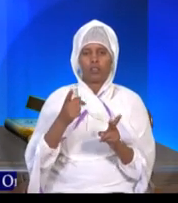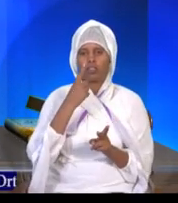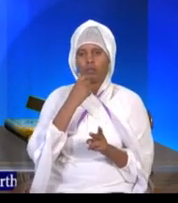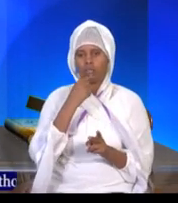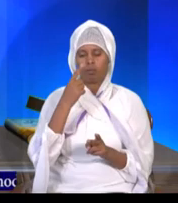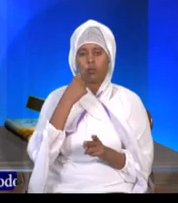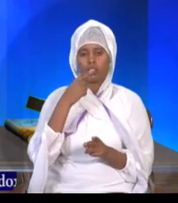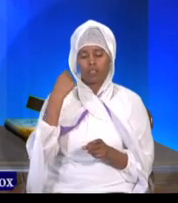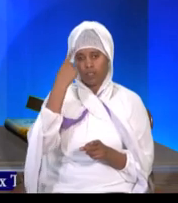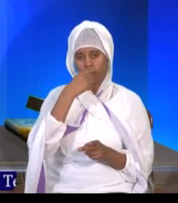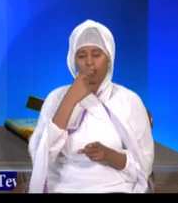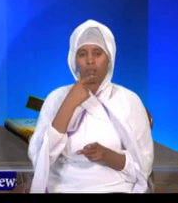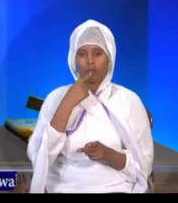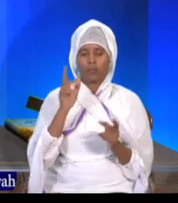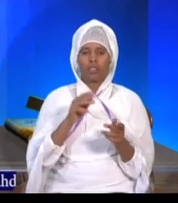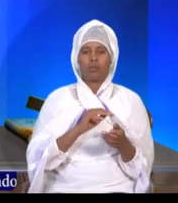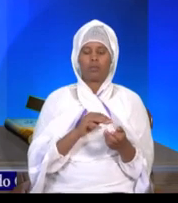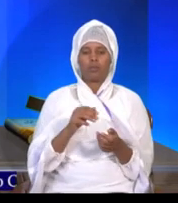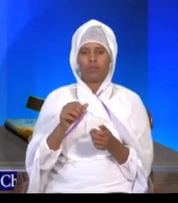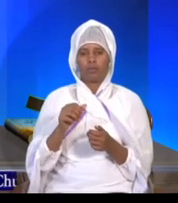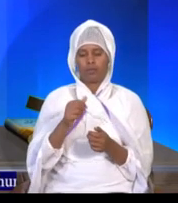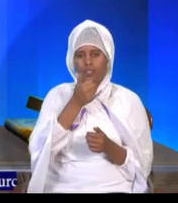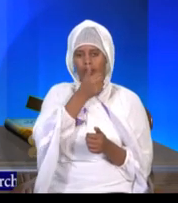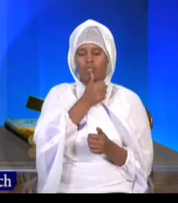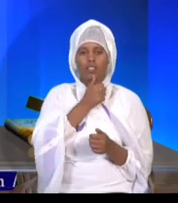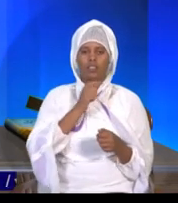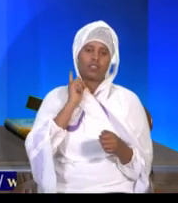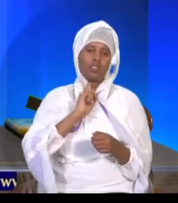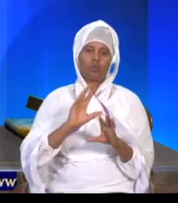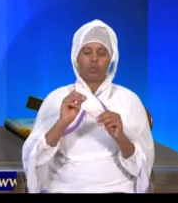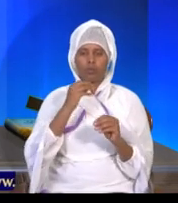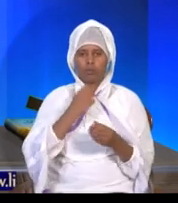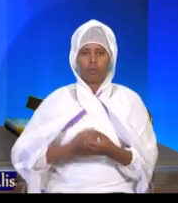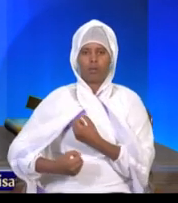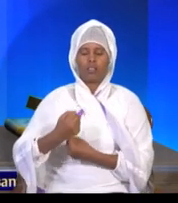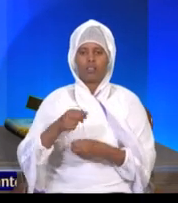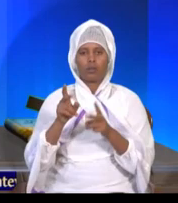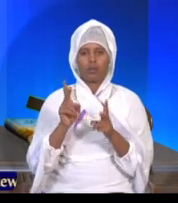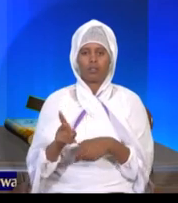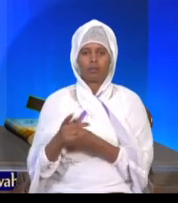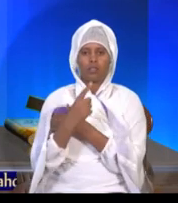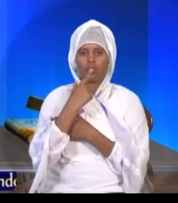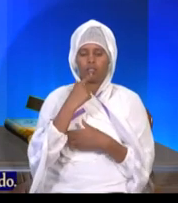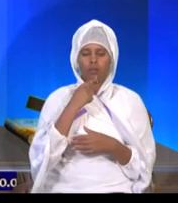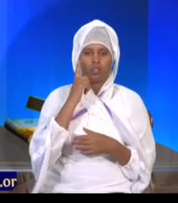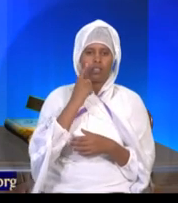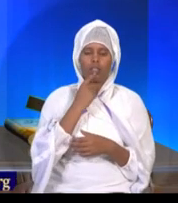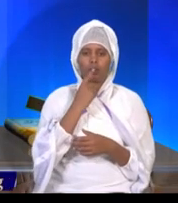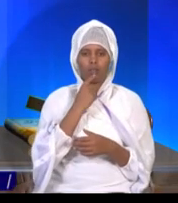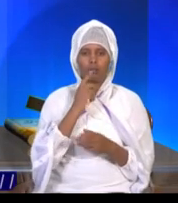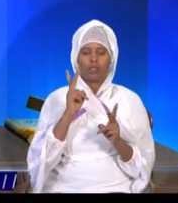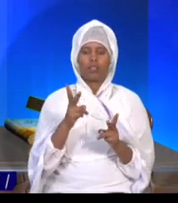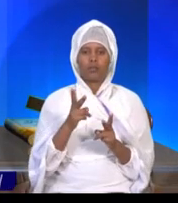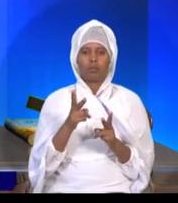كم دم انتقيحكم كم برد كسعدوكم بحاد إياتكم وكوا كم دم